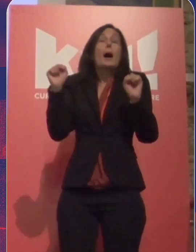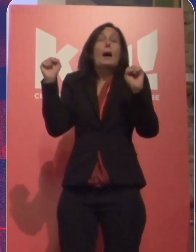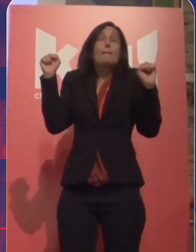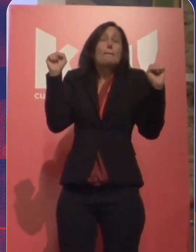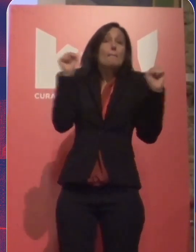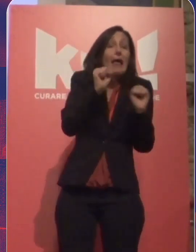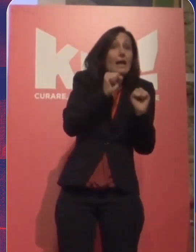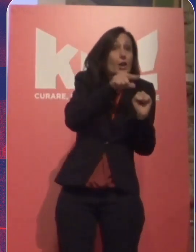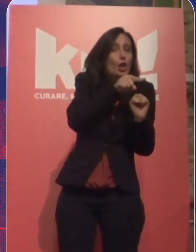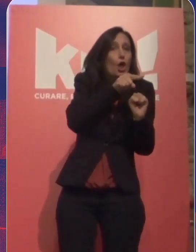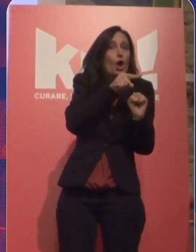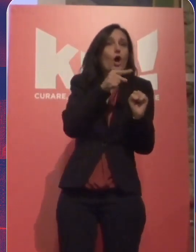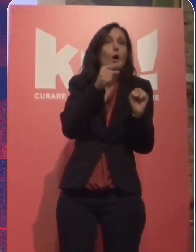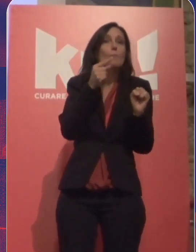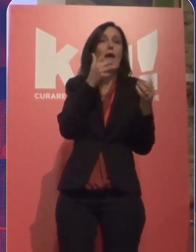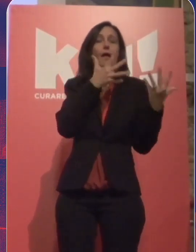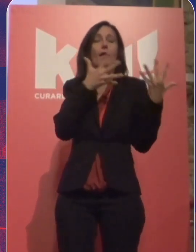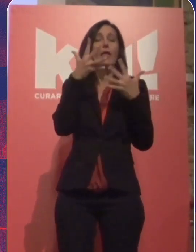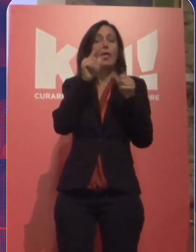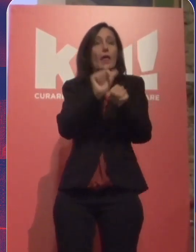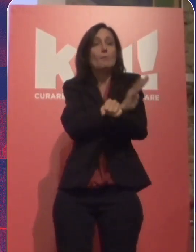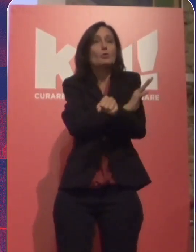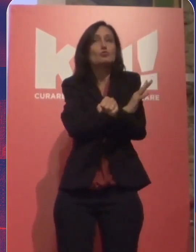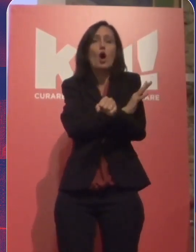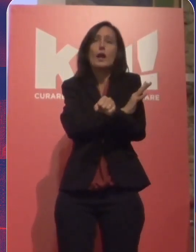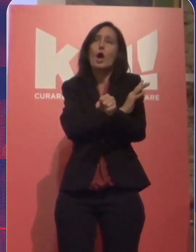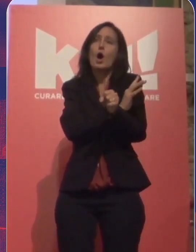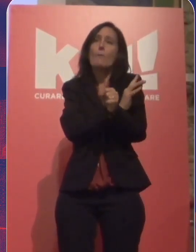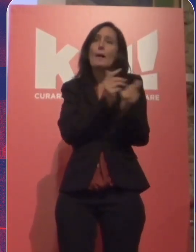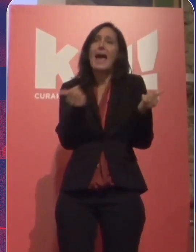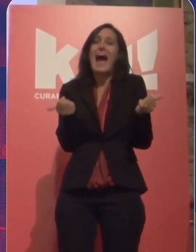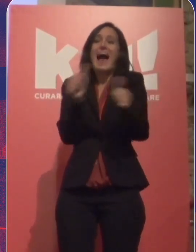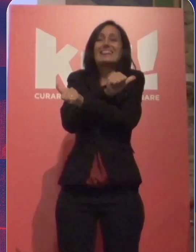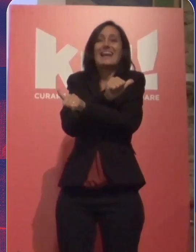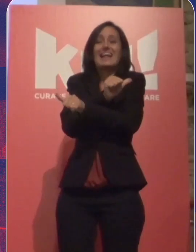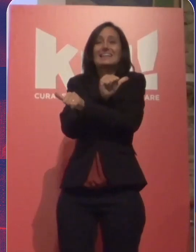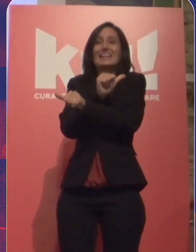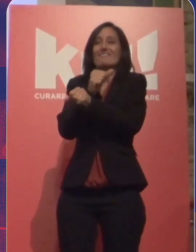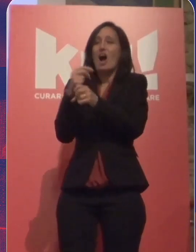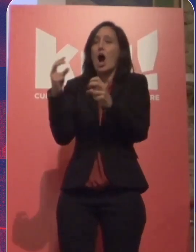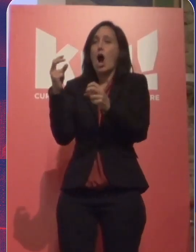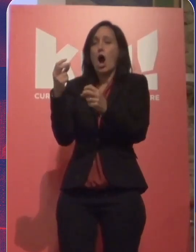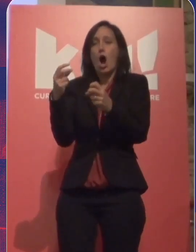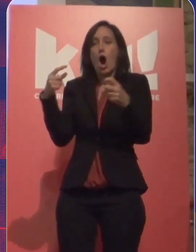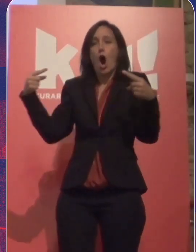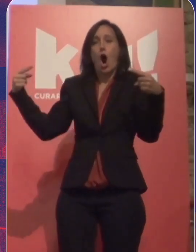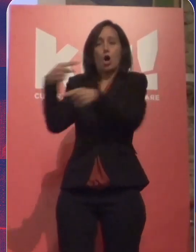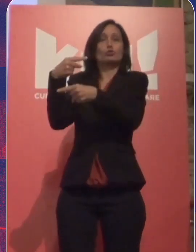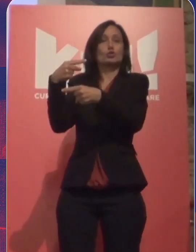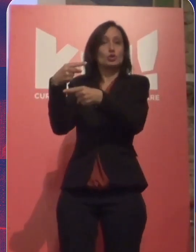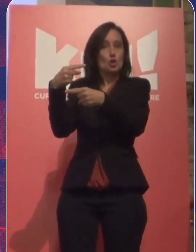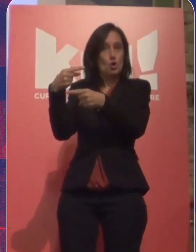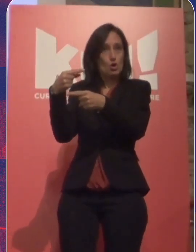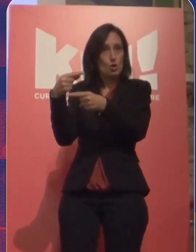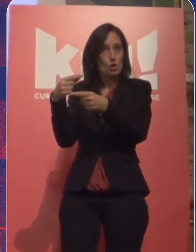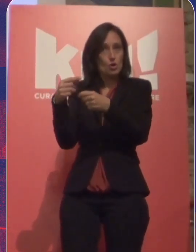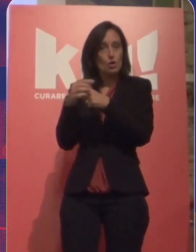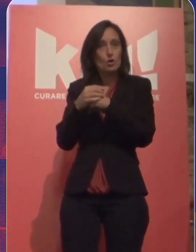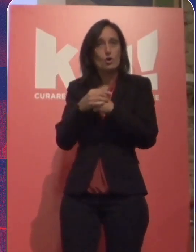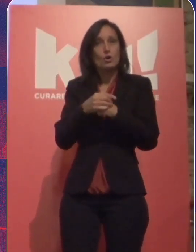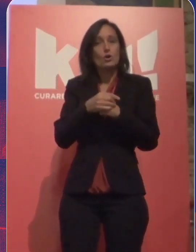nell'odio si cerca di come dire affermare la vita